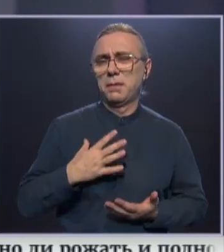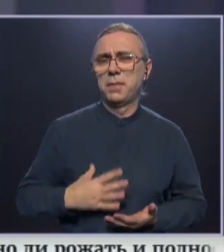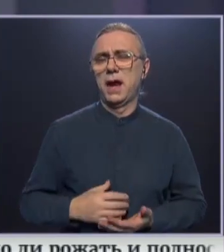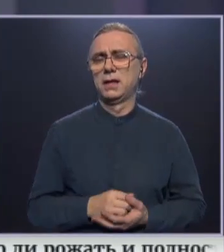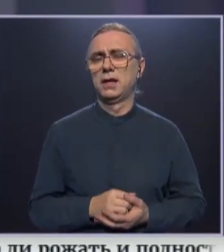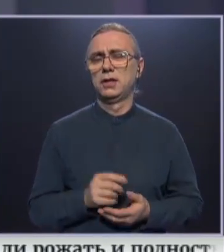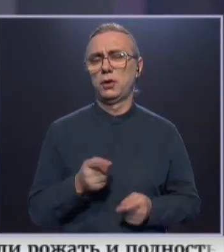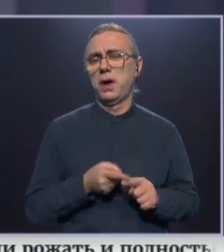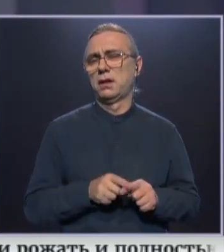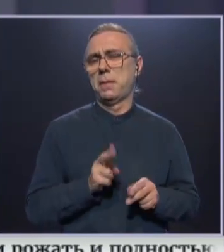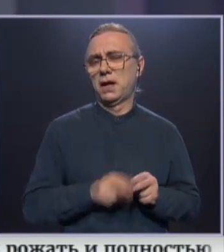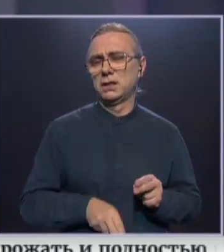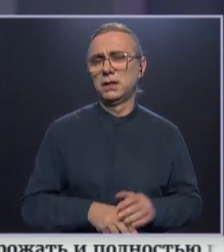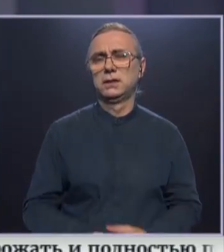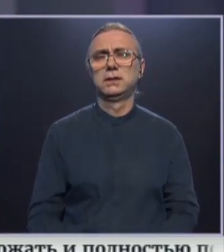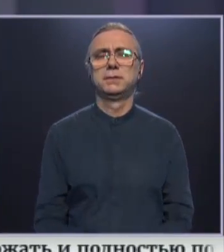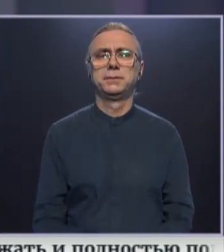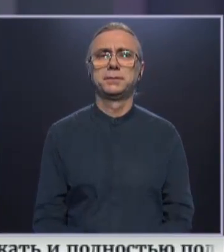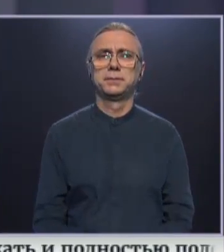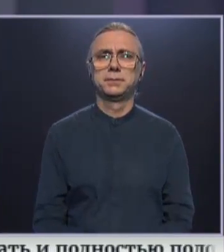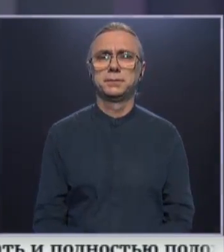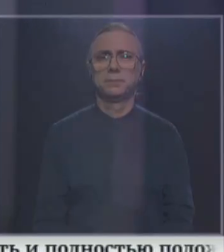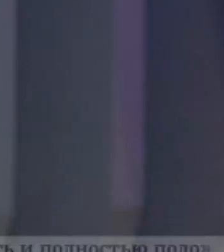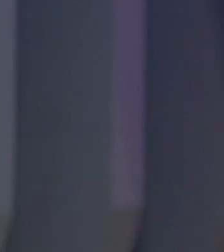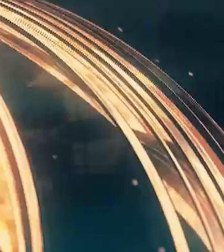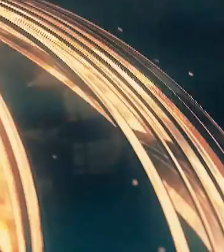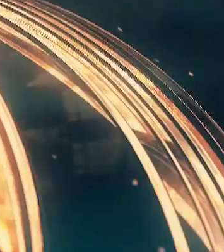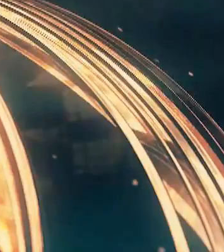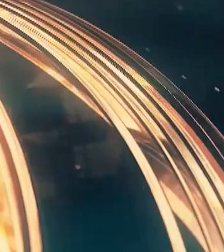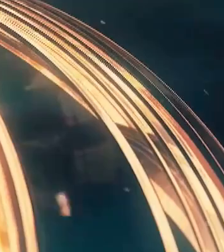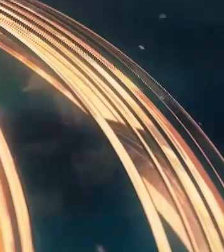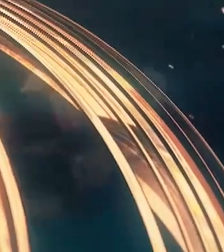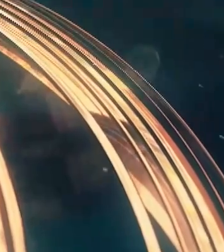Друзья, мы сейчас прервемся на короткую паузу. Оставайтесь с нами.